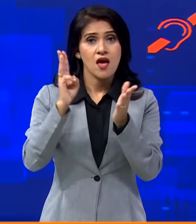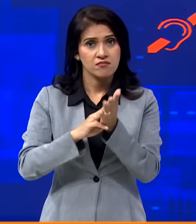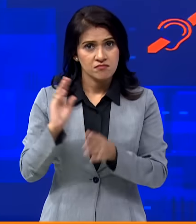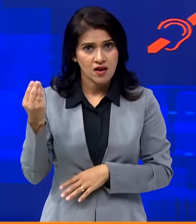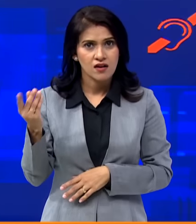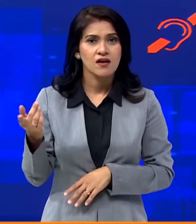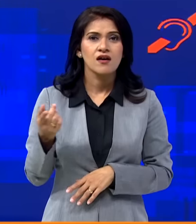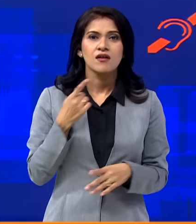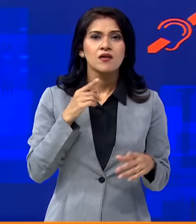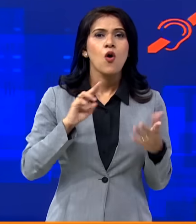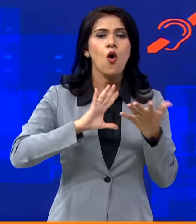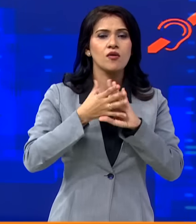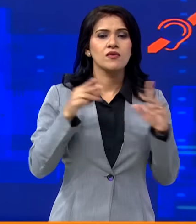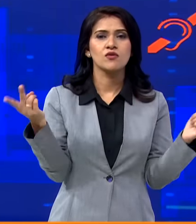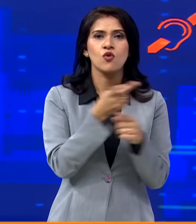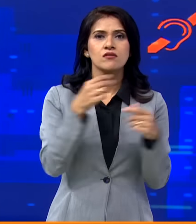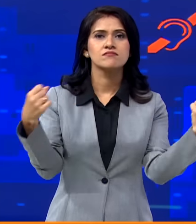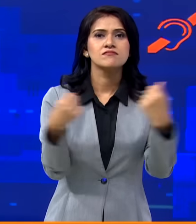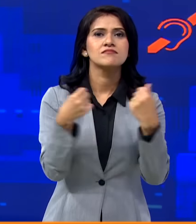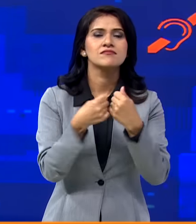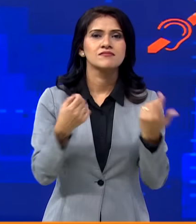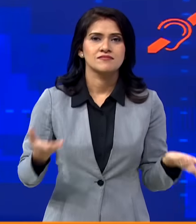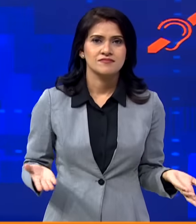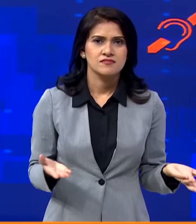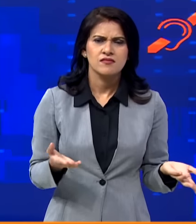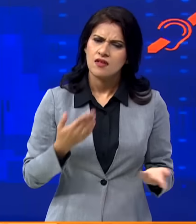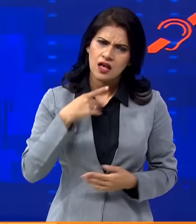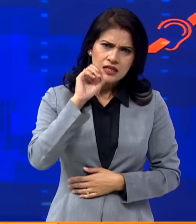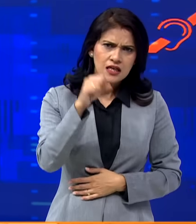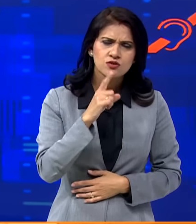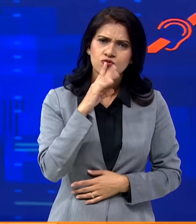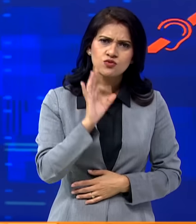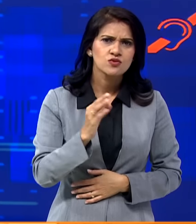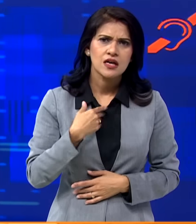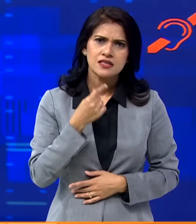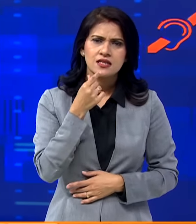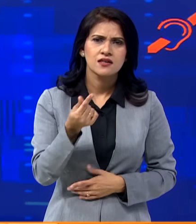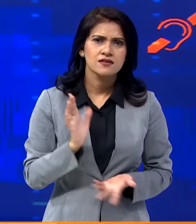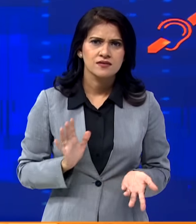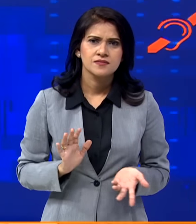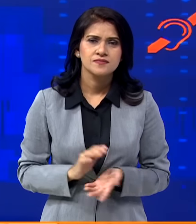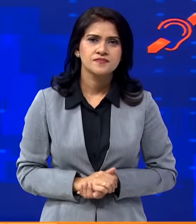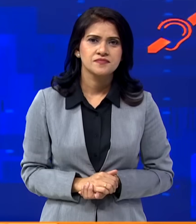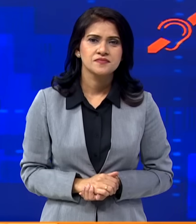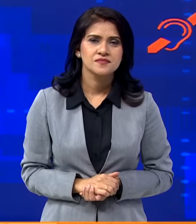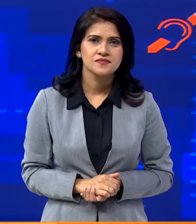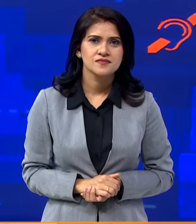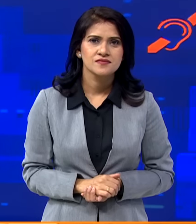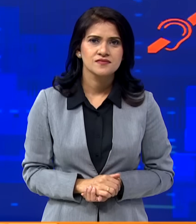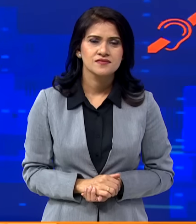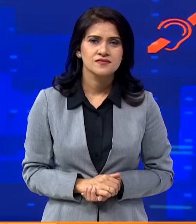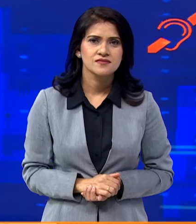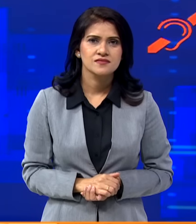रहे देखिए मैं मैं मैं बिल्कुल कहता था और मैं आज भी कहता हूं लेकिन वह